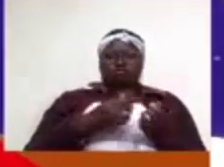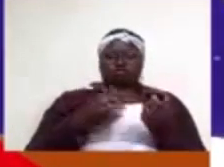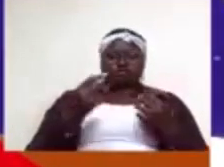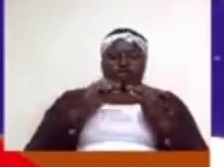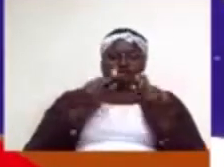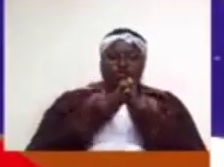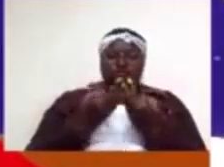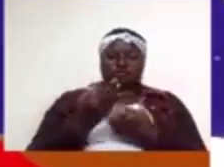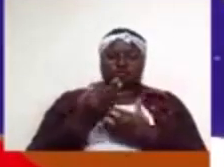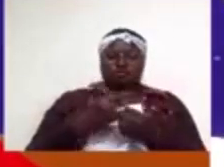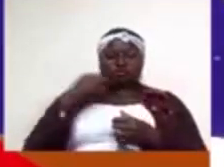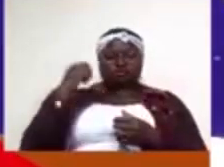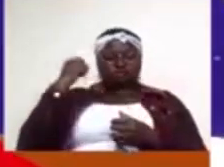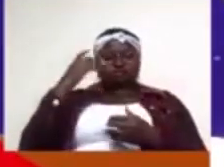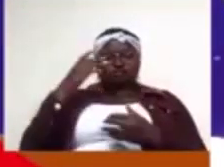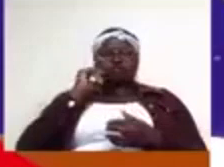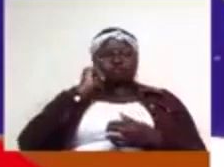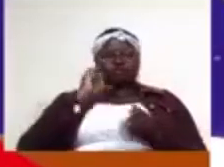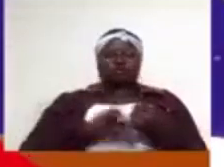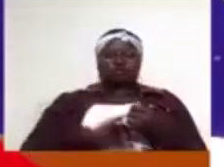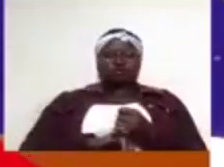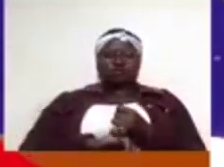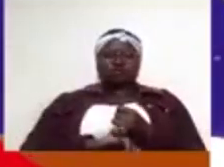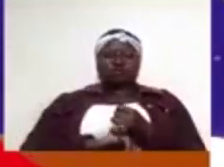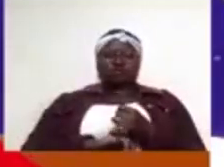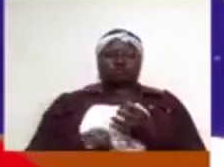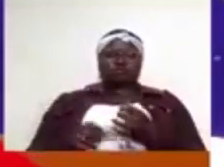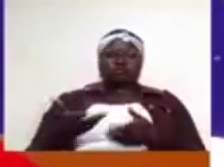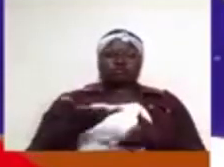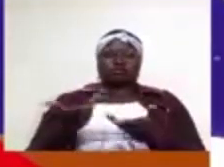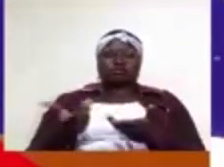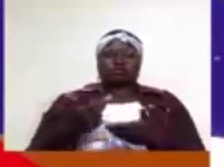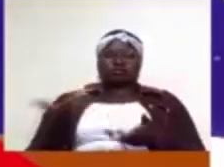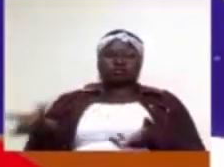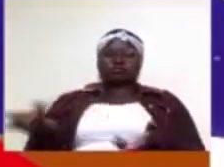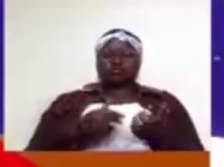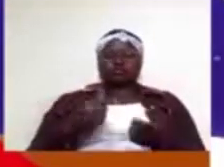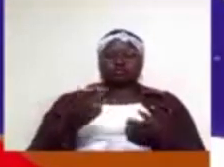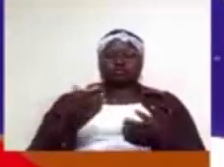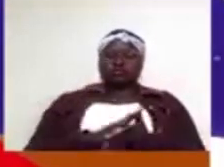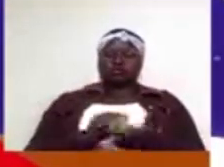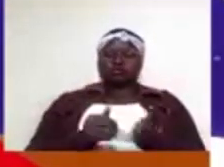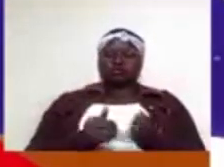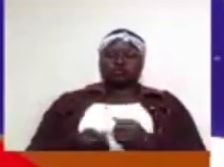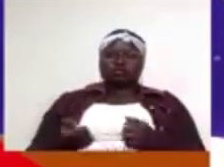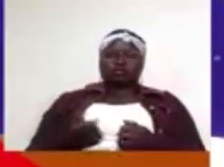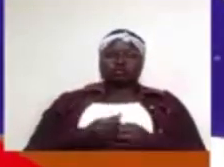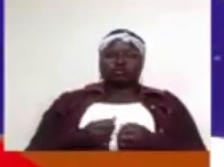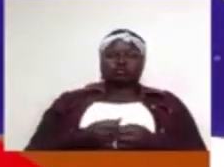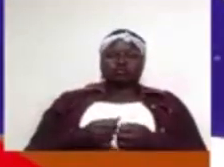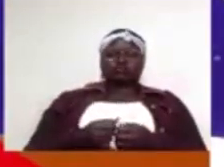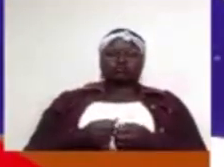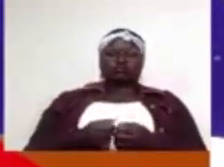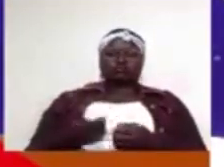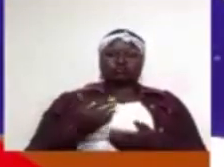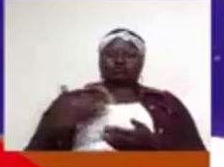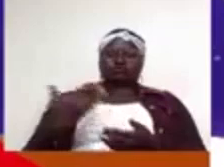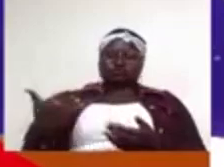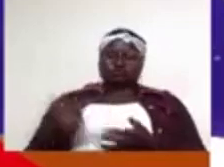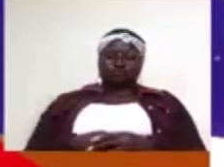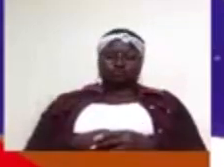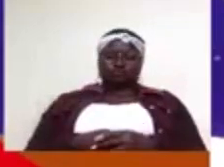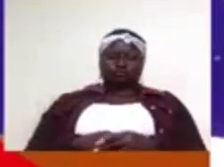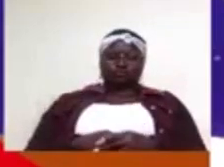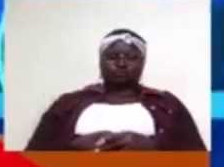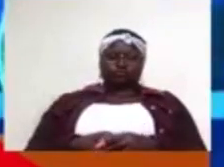family mundu akaririka na mutumia ni mutigire ewaika mundu ngiangigoka amwe all those they lead to maundu